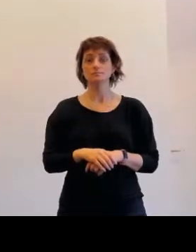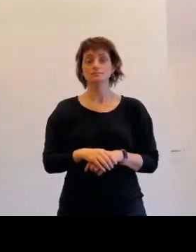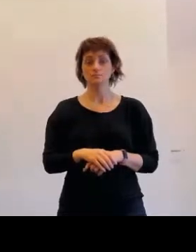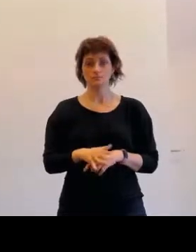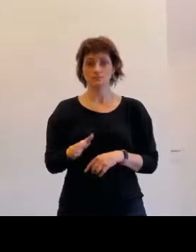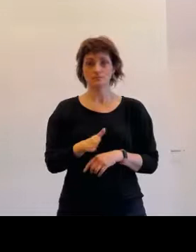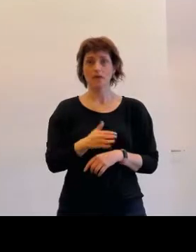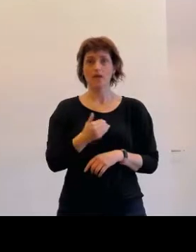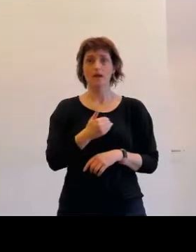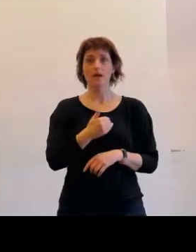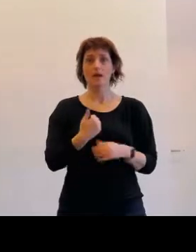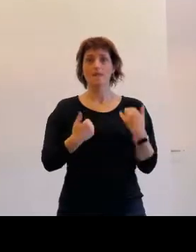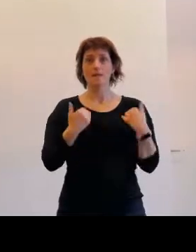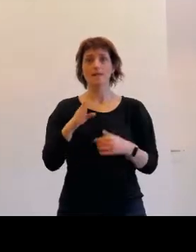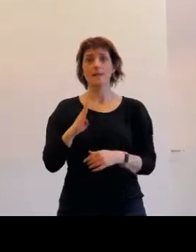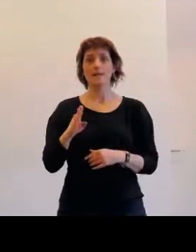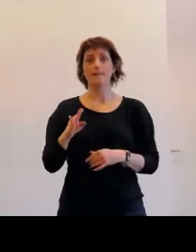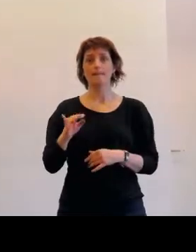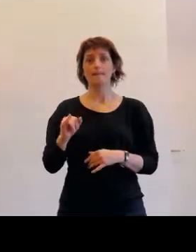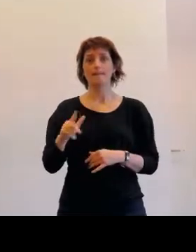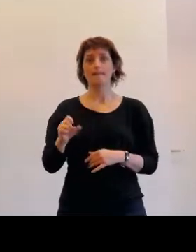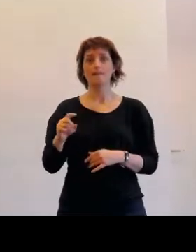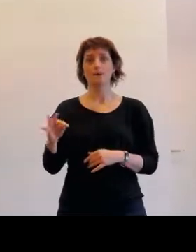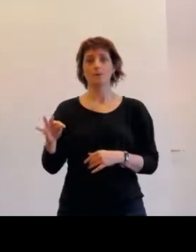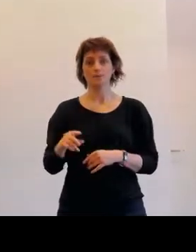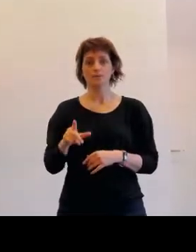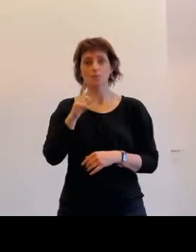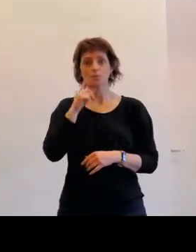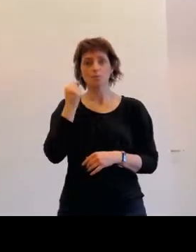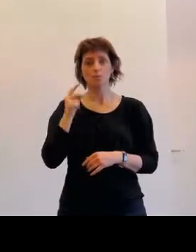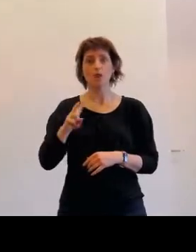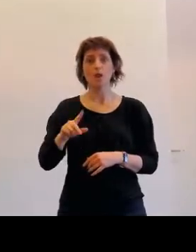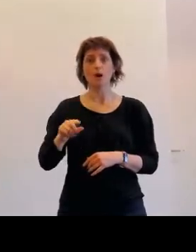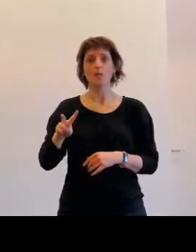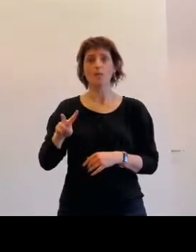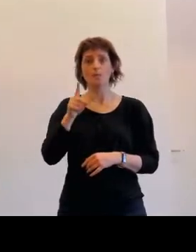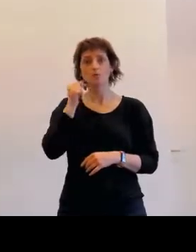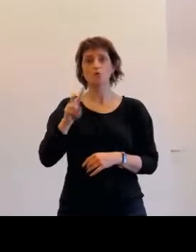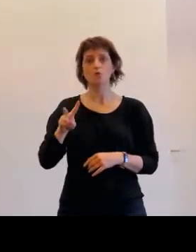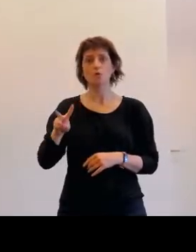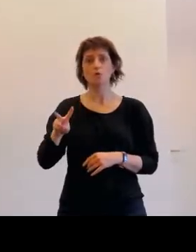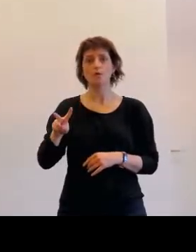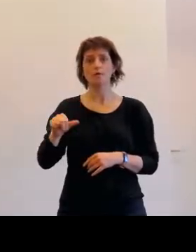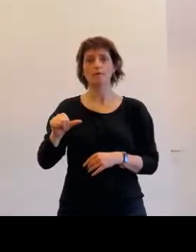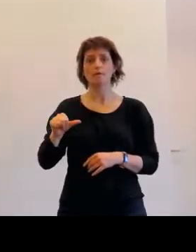Véronique Billot. Présente. Laurent Vatrin.